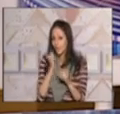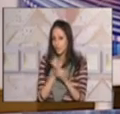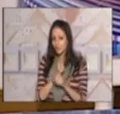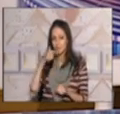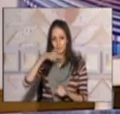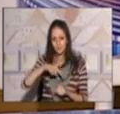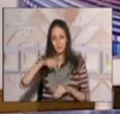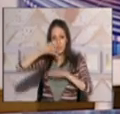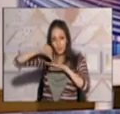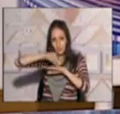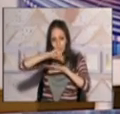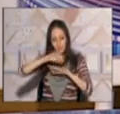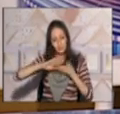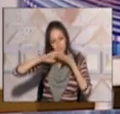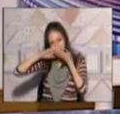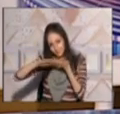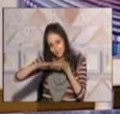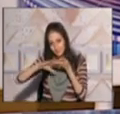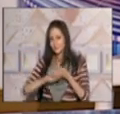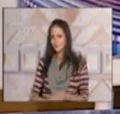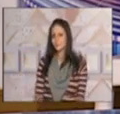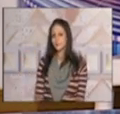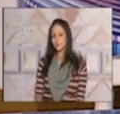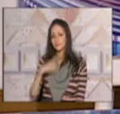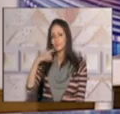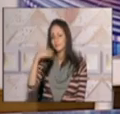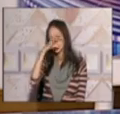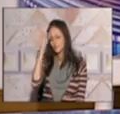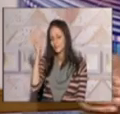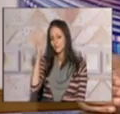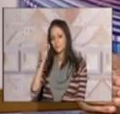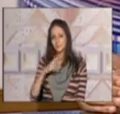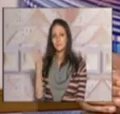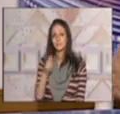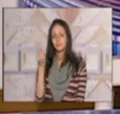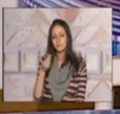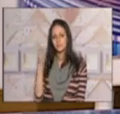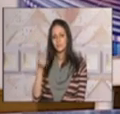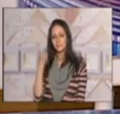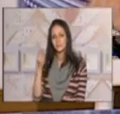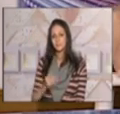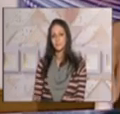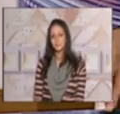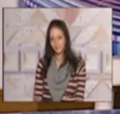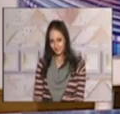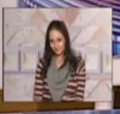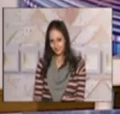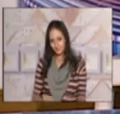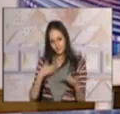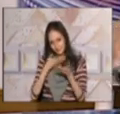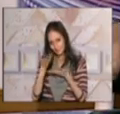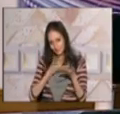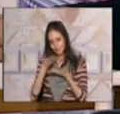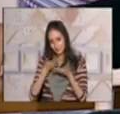الخدميه بيضاف بقى معايير ليها علاقه بالخدمات، يعني بنتكلم مثلا على حاجه اسمها رحله المتعامل، بنتكلم انه المتعامل مع